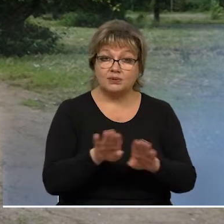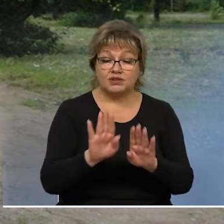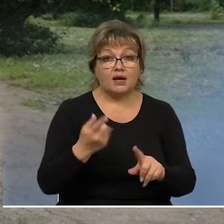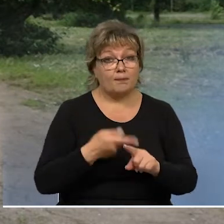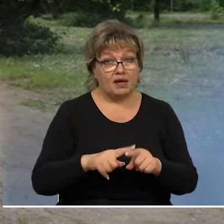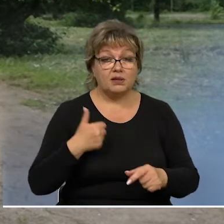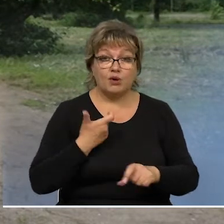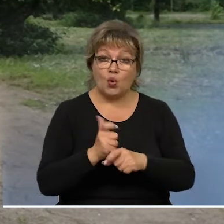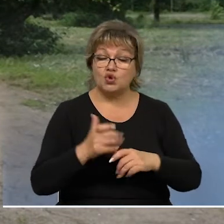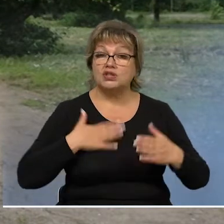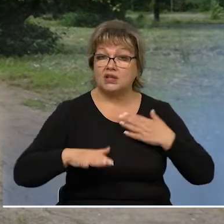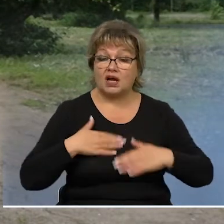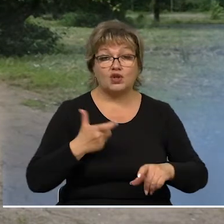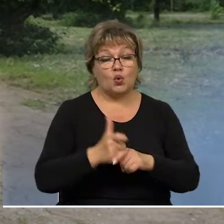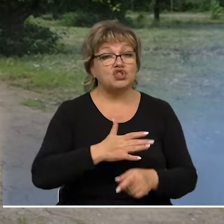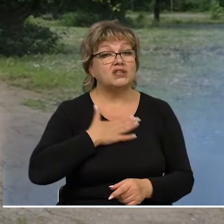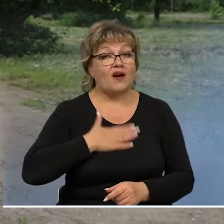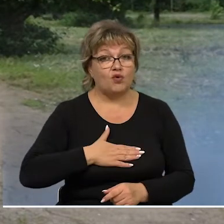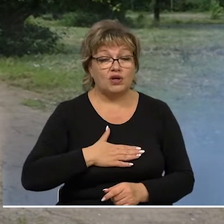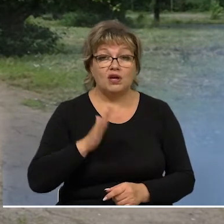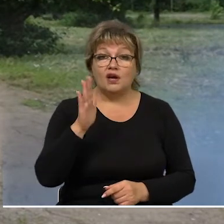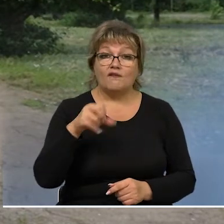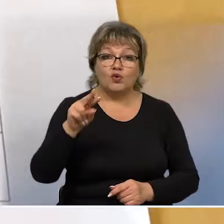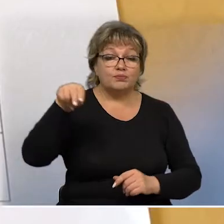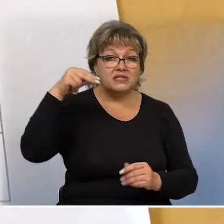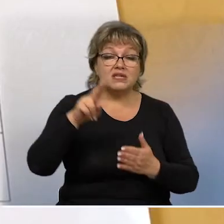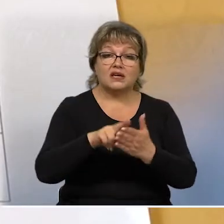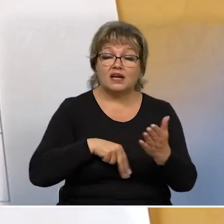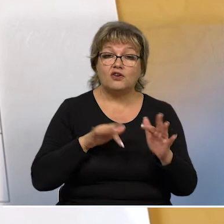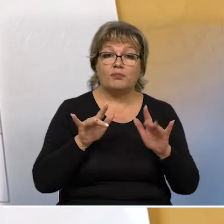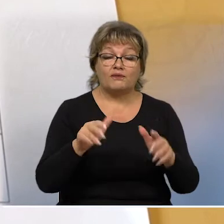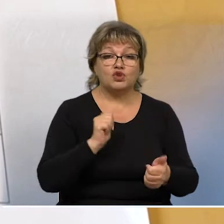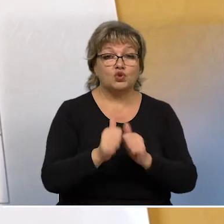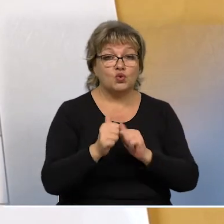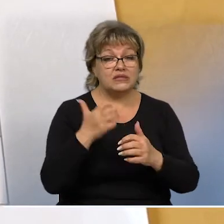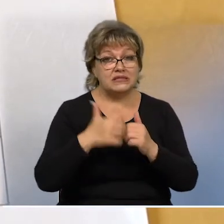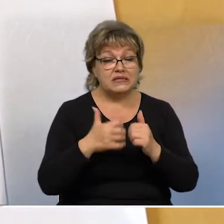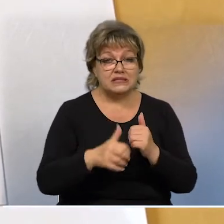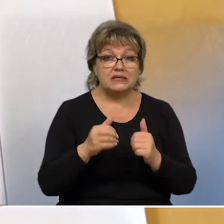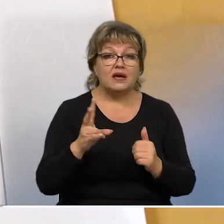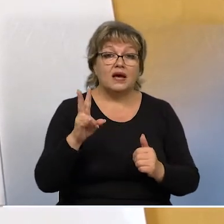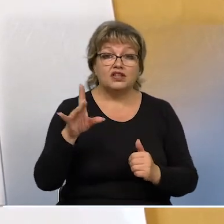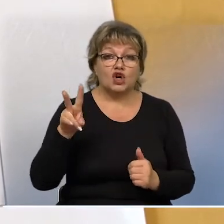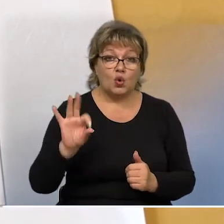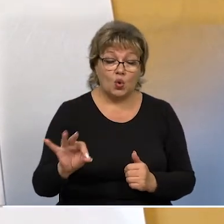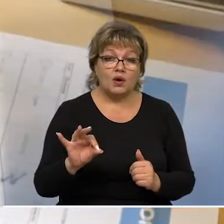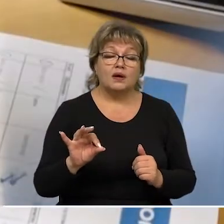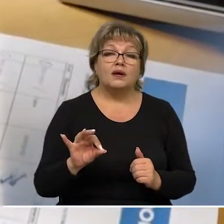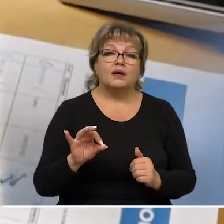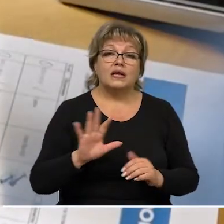скажем так поэтому мы очень рады мы очень довольны фон президентских грантов проводит конкурсы среди